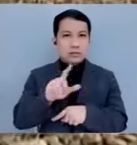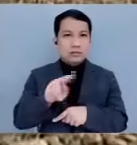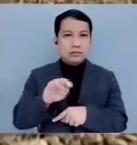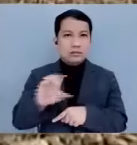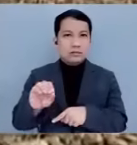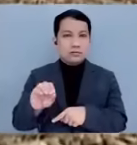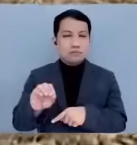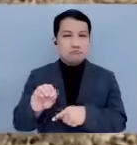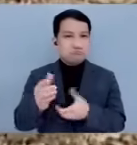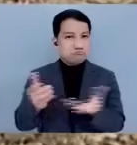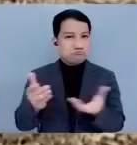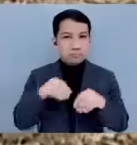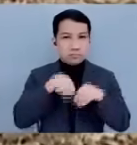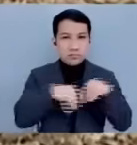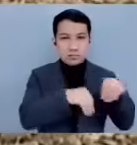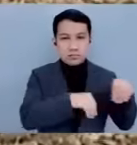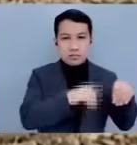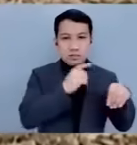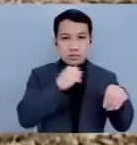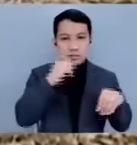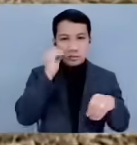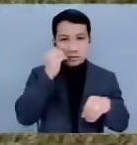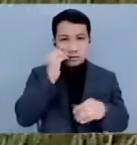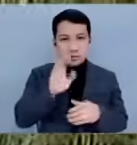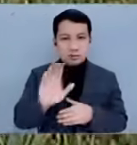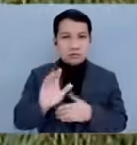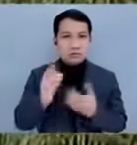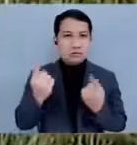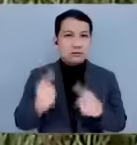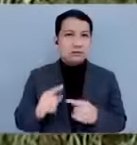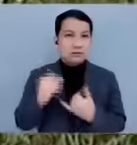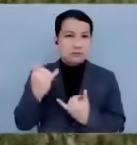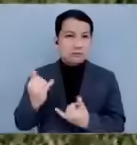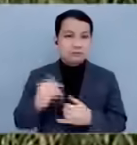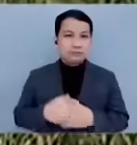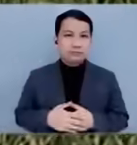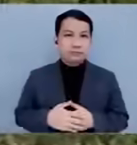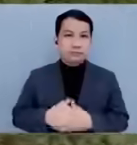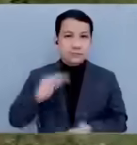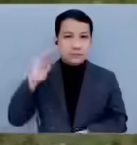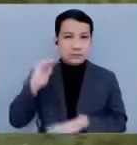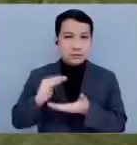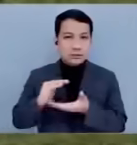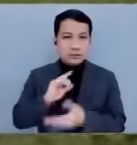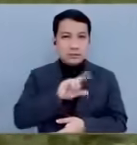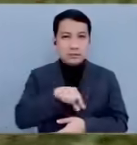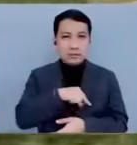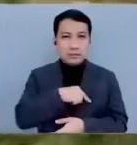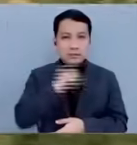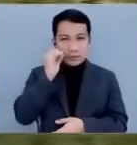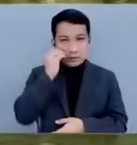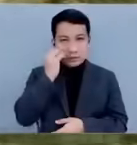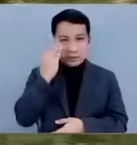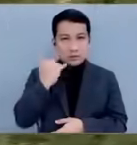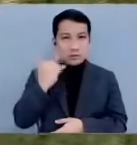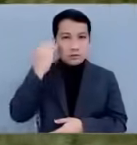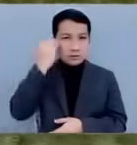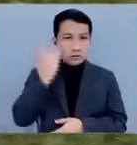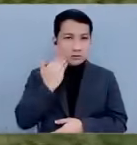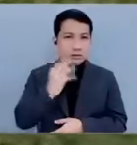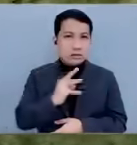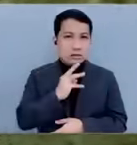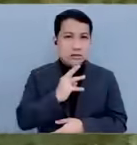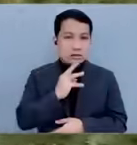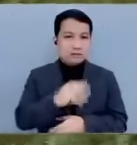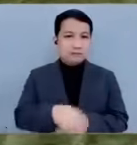mga tanim na gulay tulad ng sibuyas, apektado. Bumababa ang kalidad ng sibuyas dahil sa kakulangan ng tubig. Ganito na